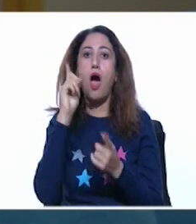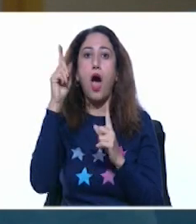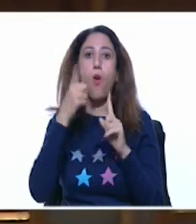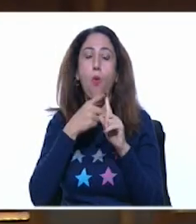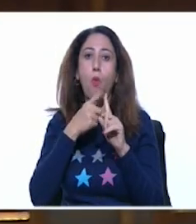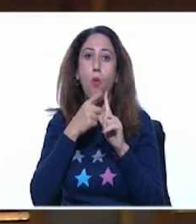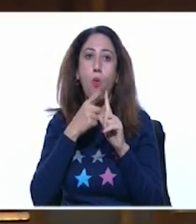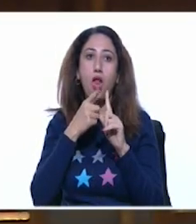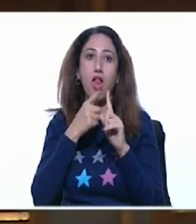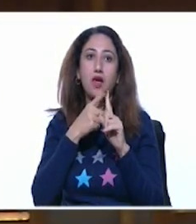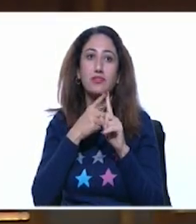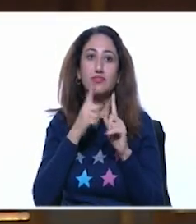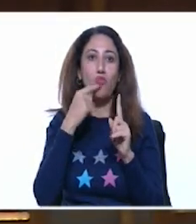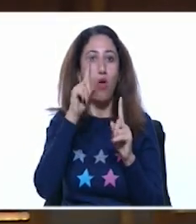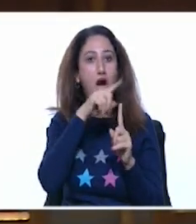ليه؟ عشان واطي.